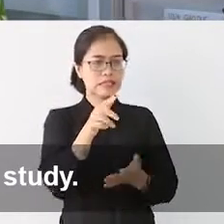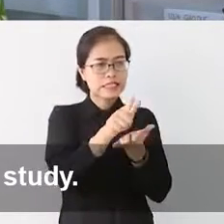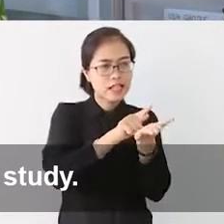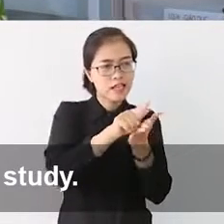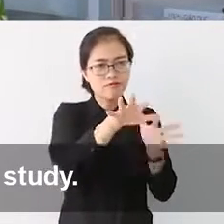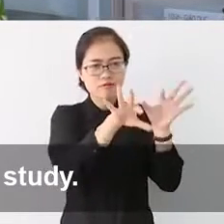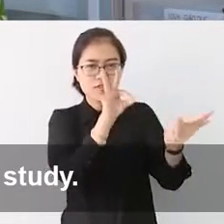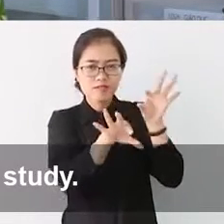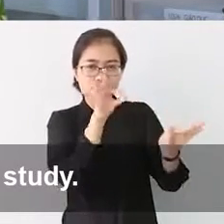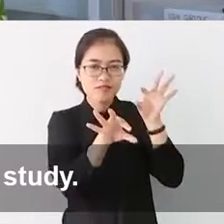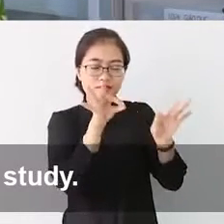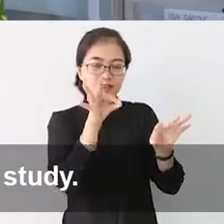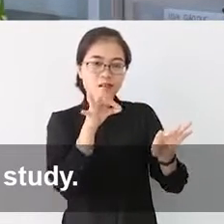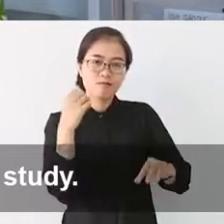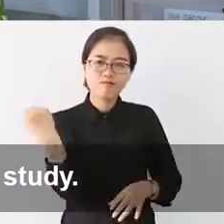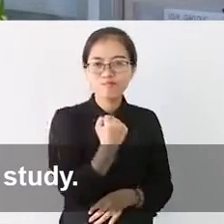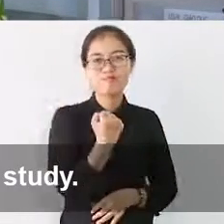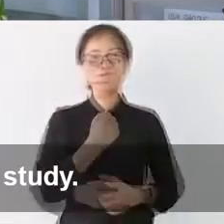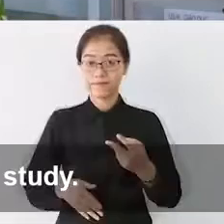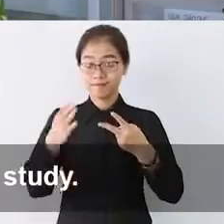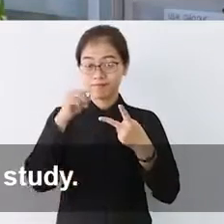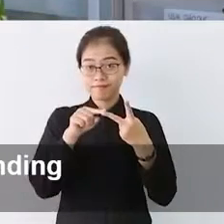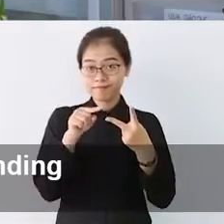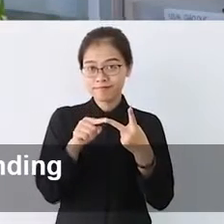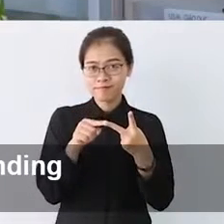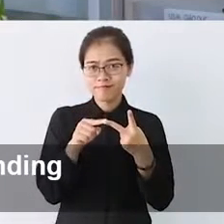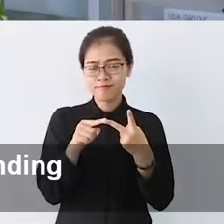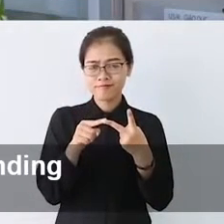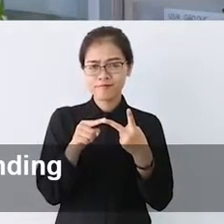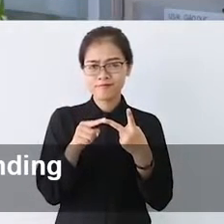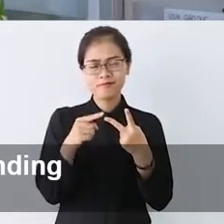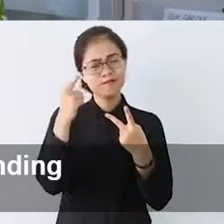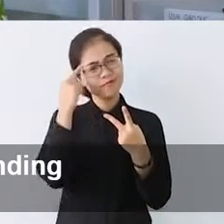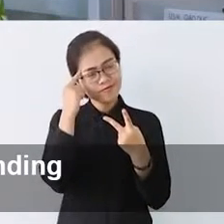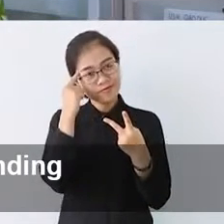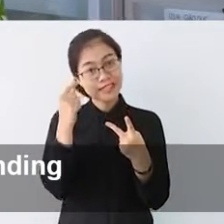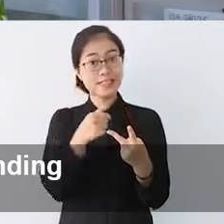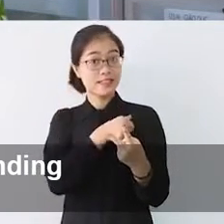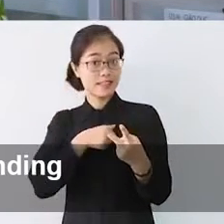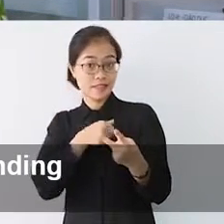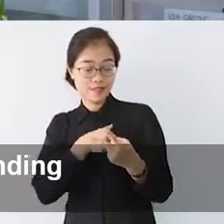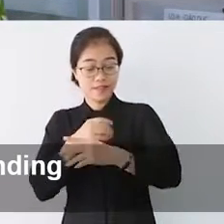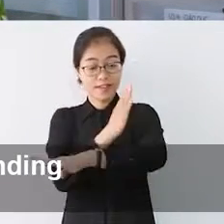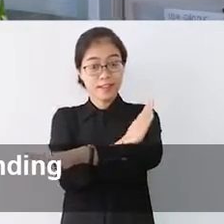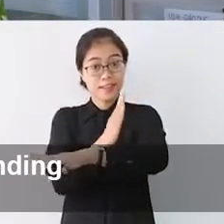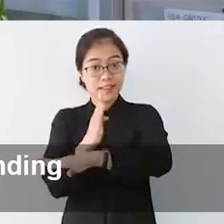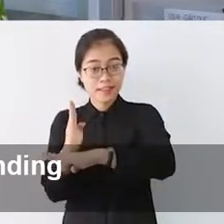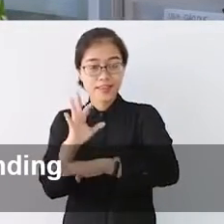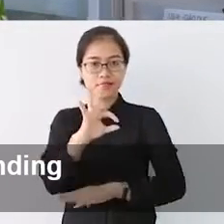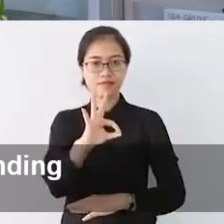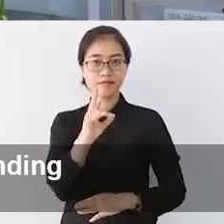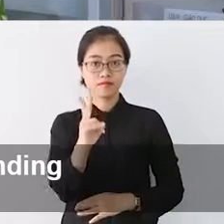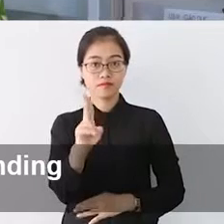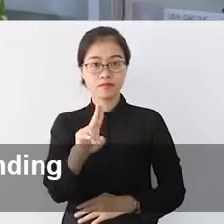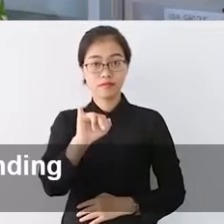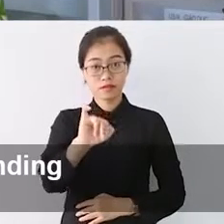nguồn tài liệu mà các bạn đang được học tại trường. Và cái điều thứ hai mà tôi nghĩ đó là kết quả thực